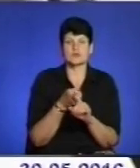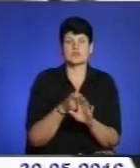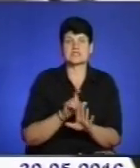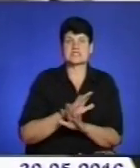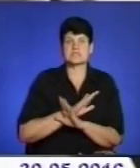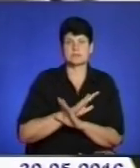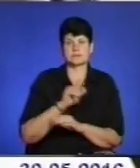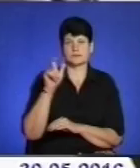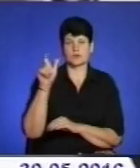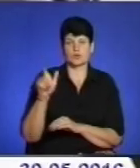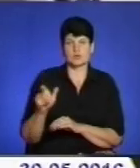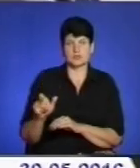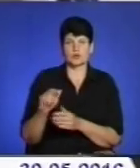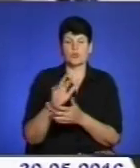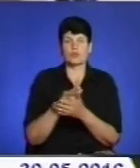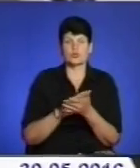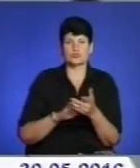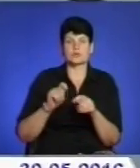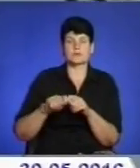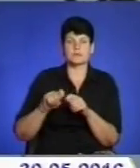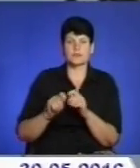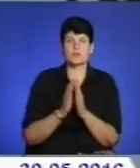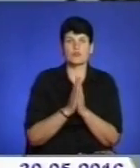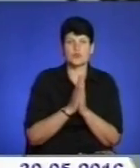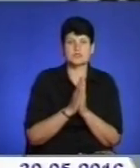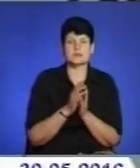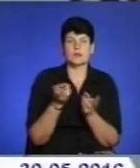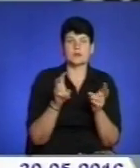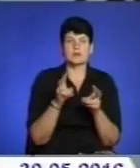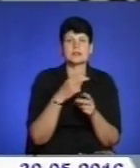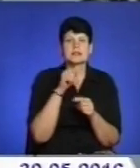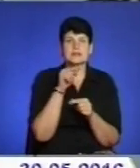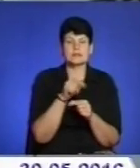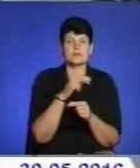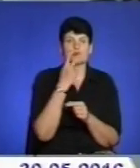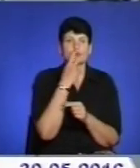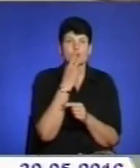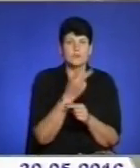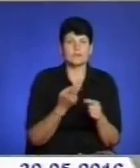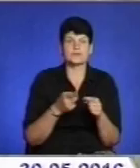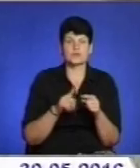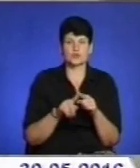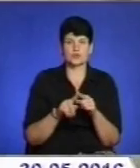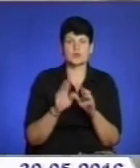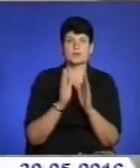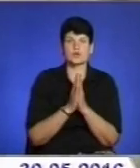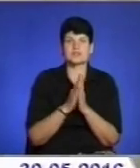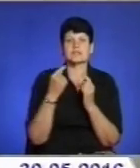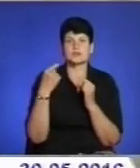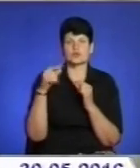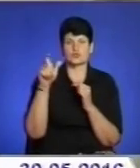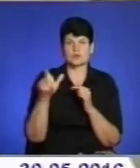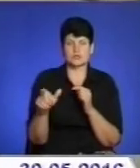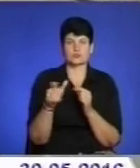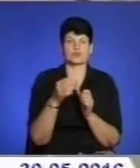Триває слідство. Правоохоронці просять відгукнутися очевидців даної автопригоди та звертаються до іншого велосипедиста зголоситися і